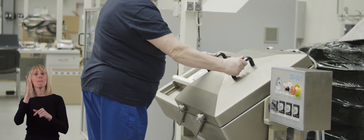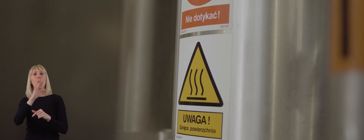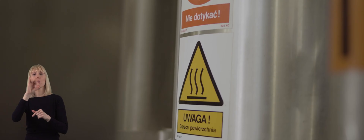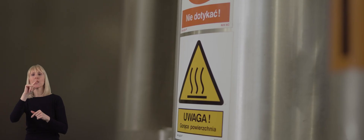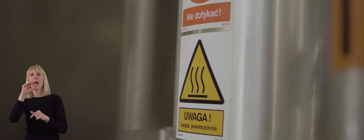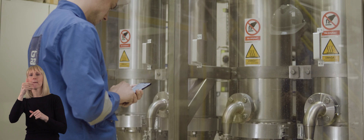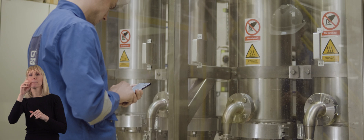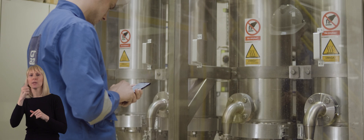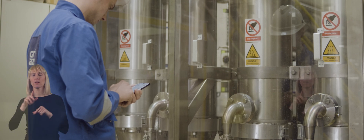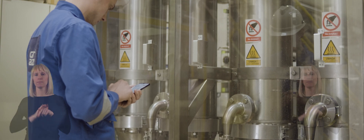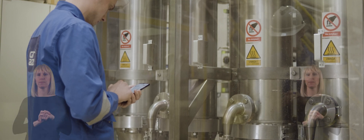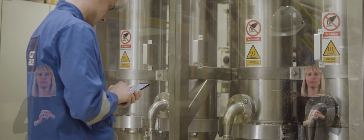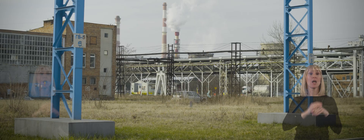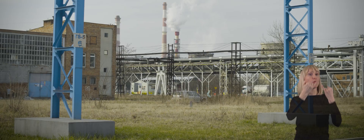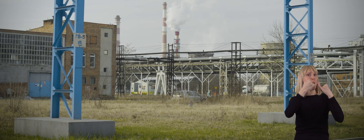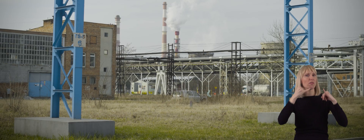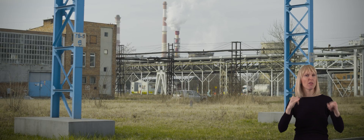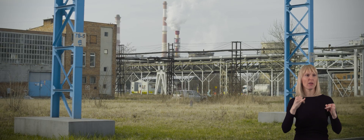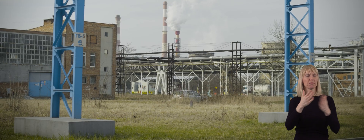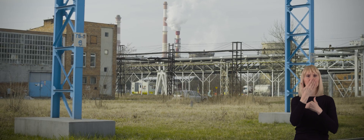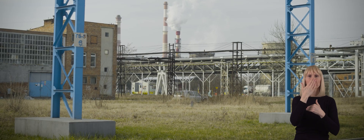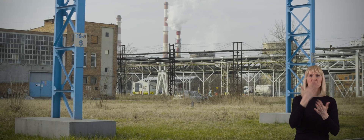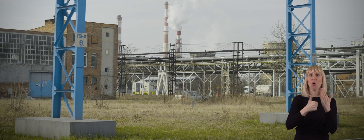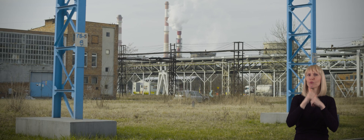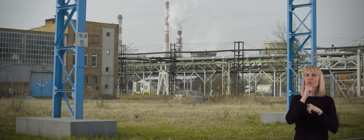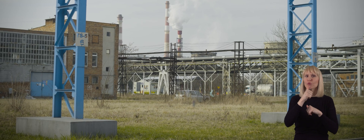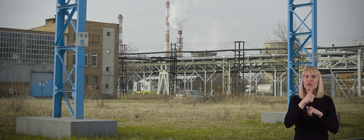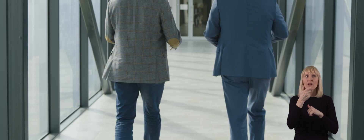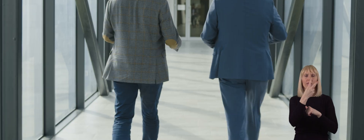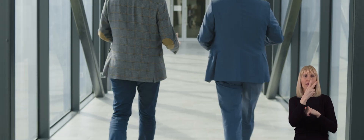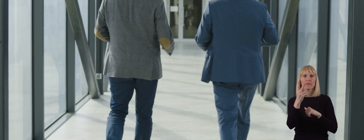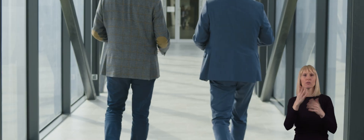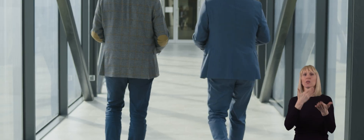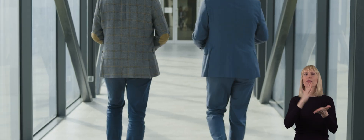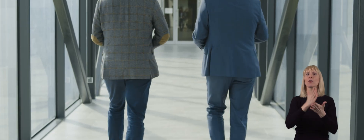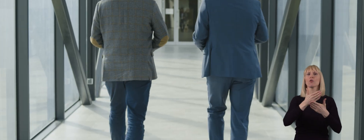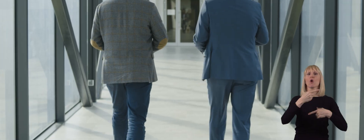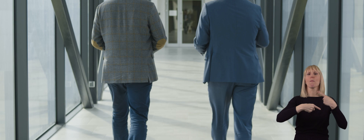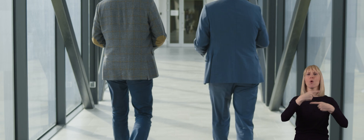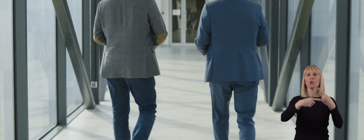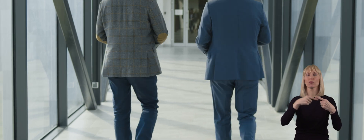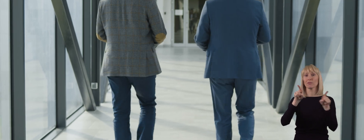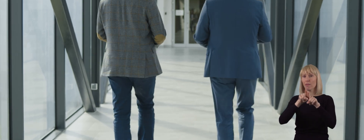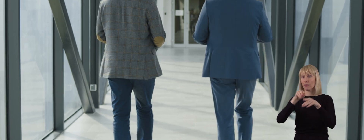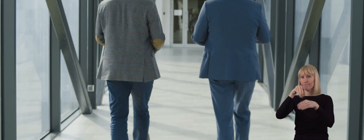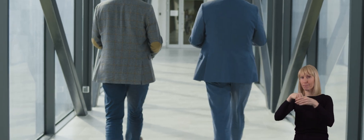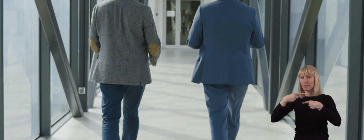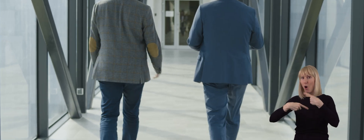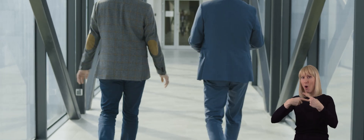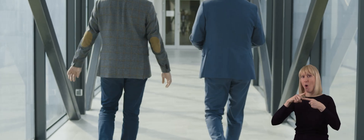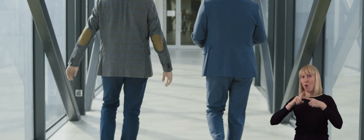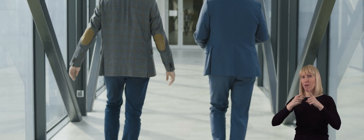chemii. Innowacja to jest coś, z czym mamy do czynienia na co dzień. to nie tylko w sferze produktowej, ale również w sferze organizacyjnej.